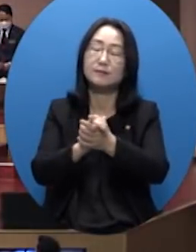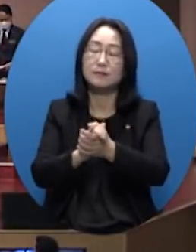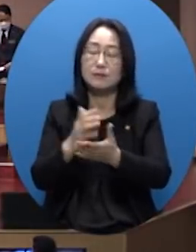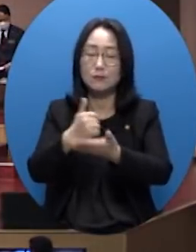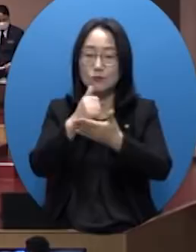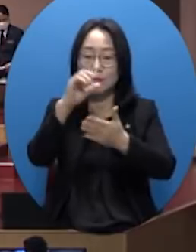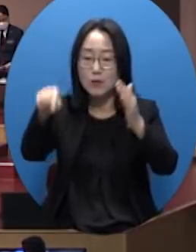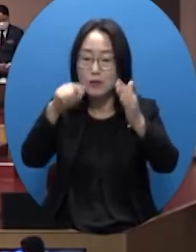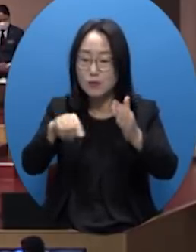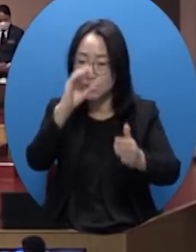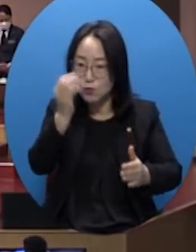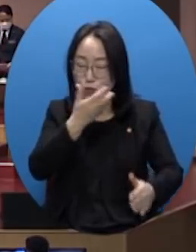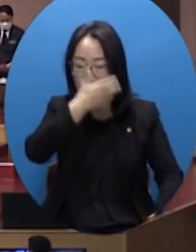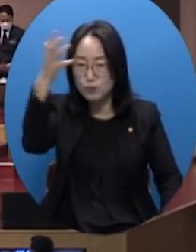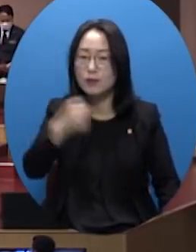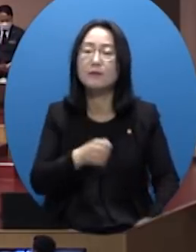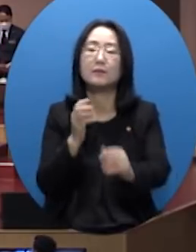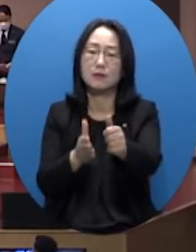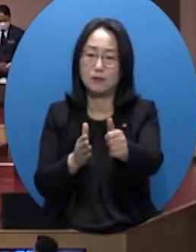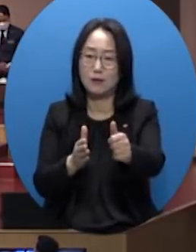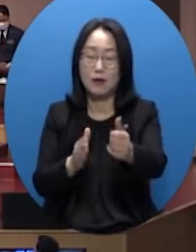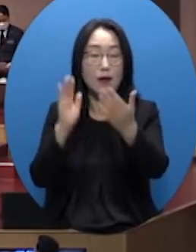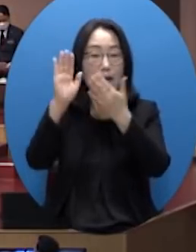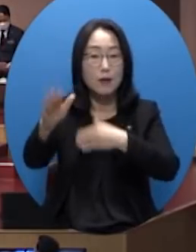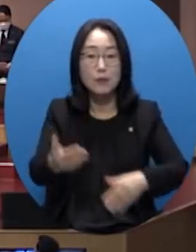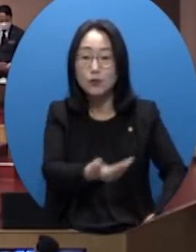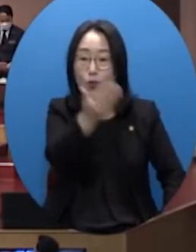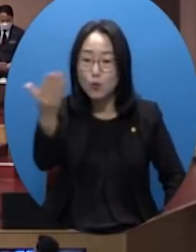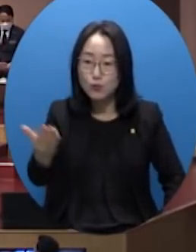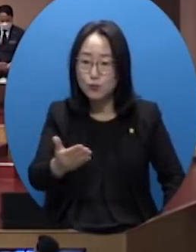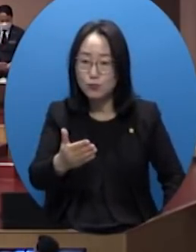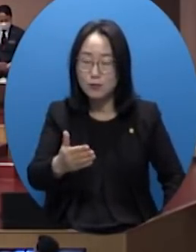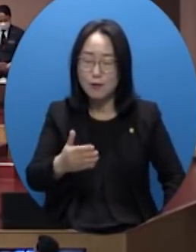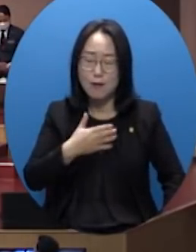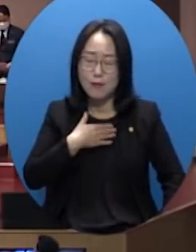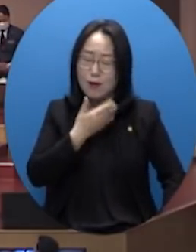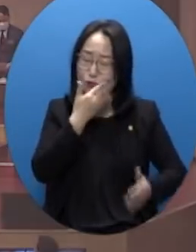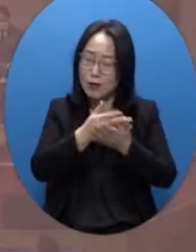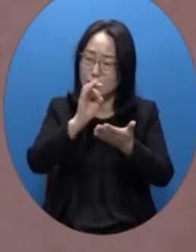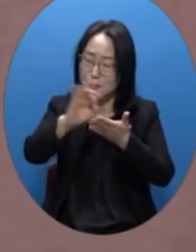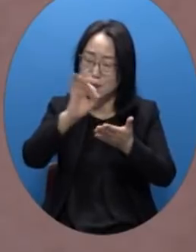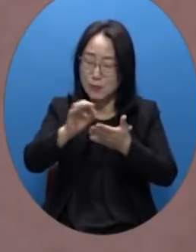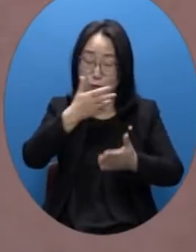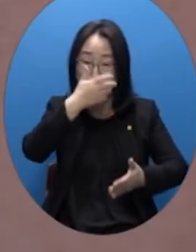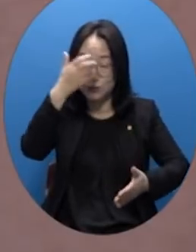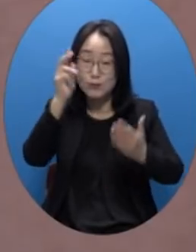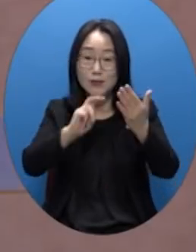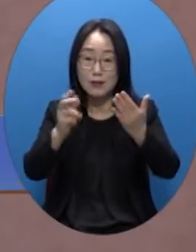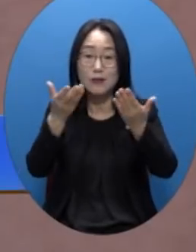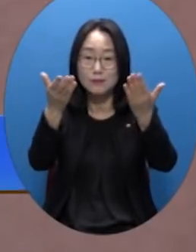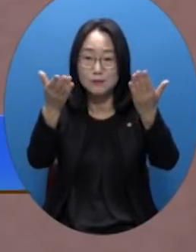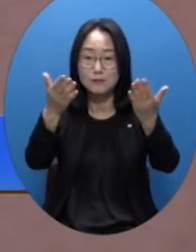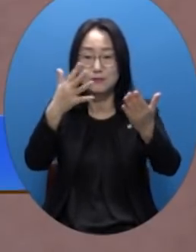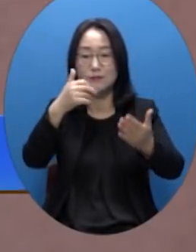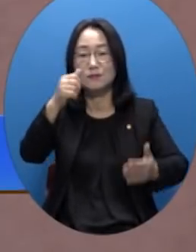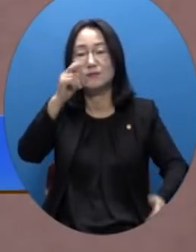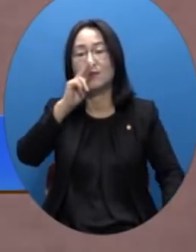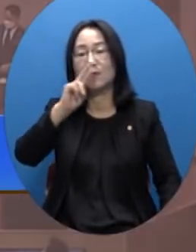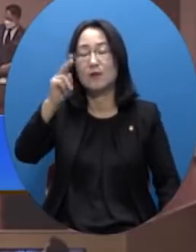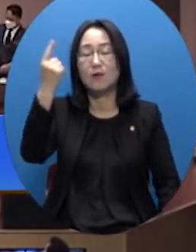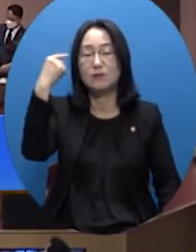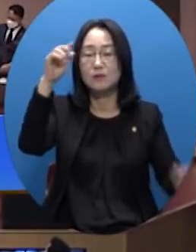주말 서 거룩한 꿈을 꾸 십시오 장착 러브 기업의 회계 쓰인 바 를 꿈꾸면서 우리 찾아갑니다 주여 지난밤